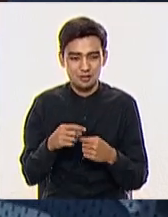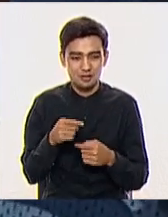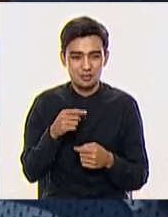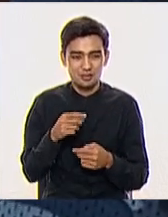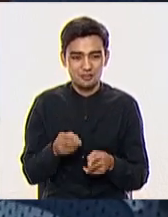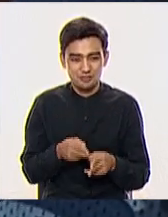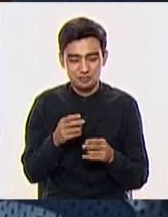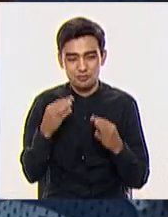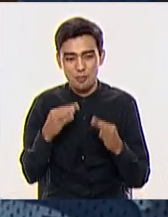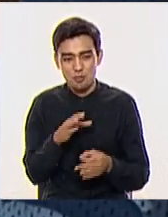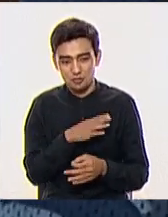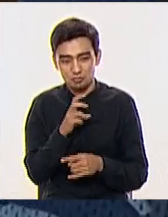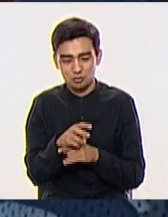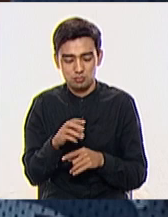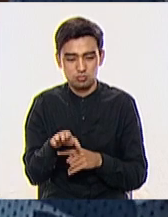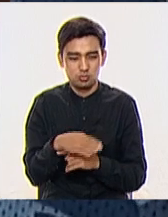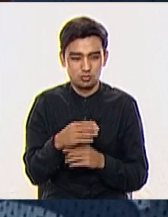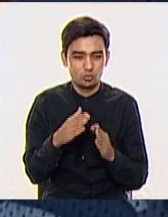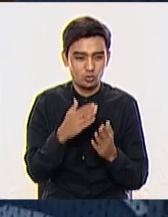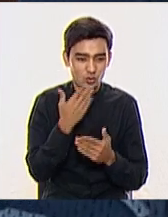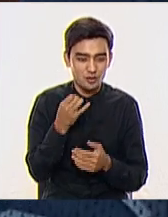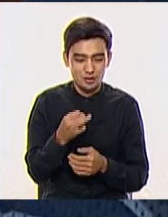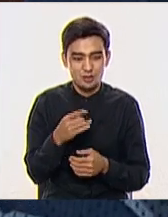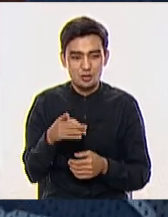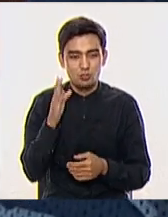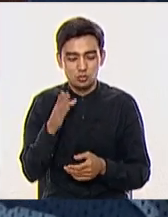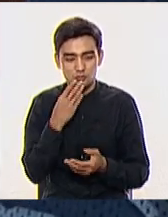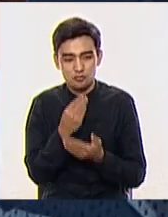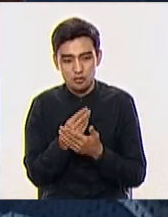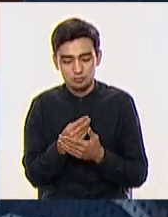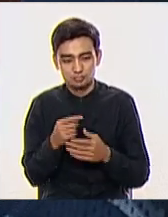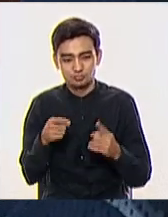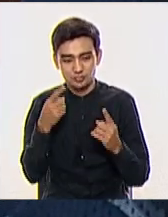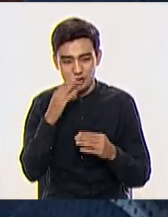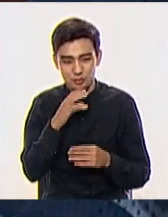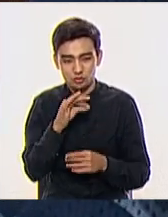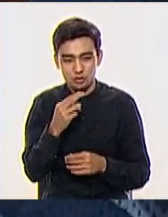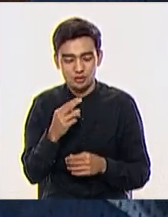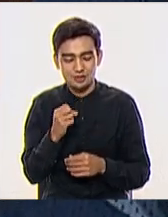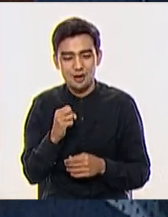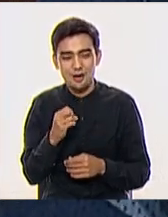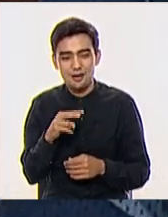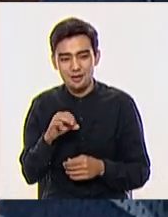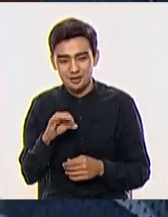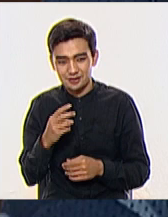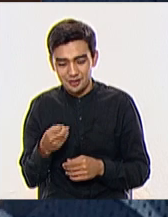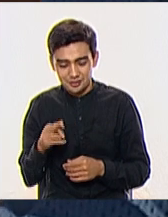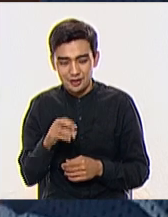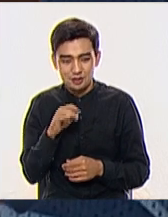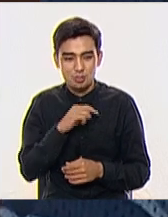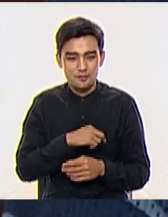свободы это будет способствовать их c социализации и право послушному